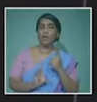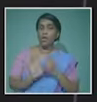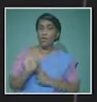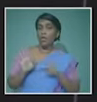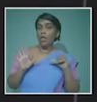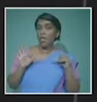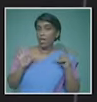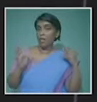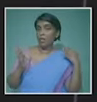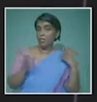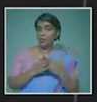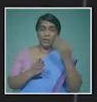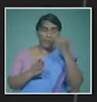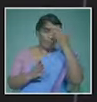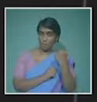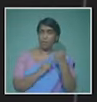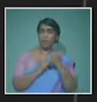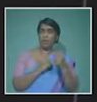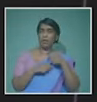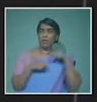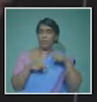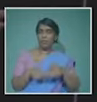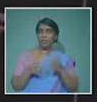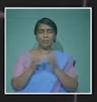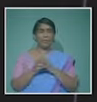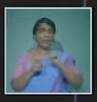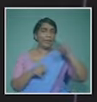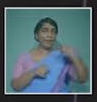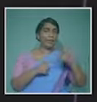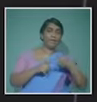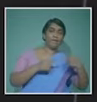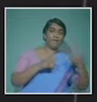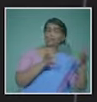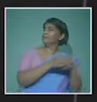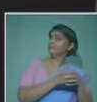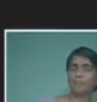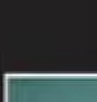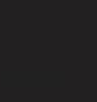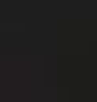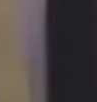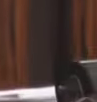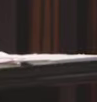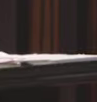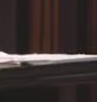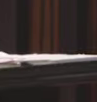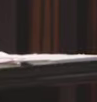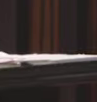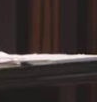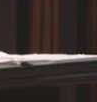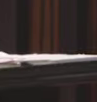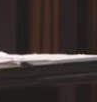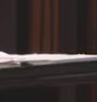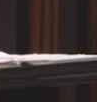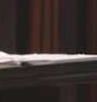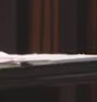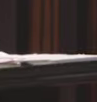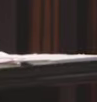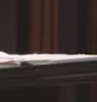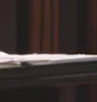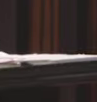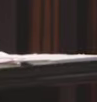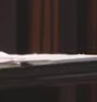தமிழர்களுடைய சரித்திரமாக இருப்பது எஸ்எல்பியிலே அமைப்பாளர் என்று நாங்கள் எங்கும் போக மாட்டோம். தமிழ் மக்கள் விடுதலை புலிகள் கட்சியினுடைய